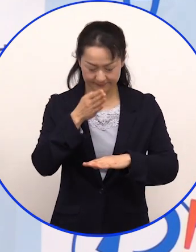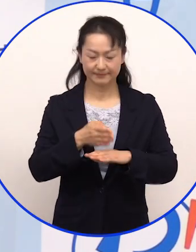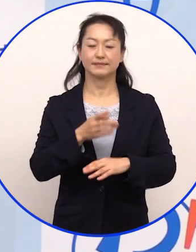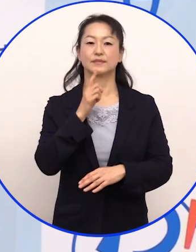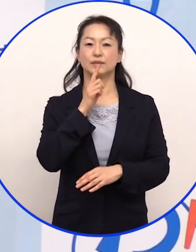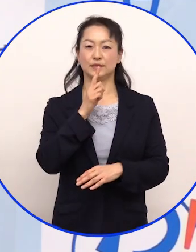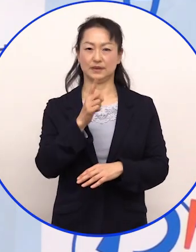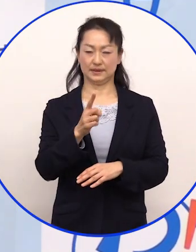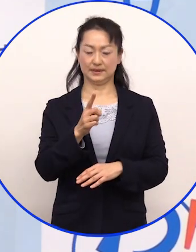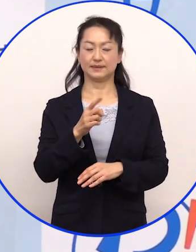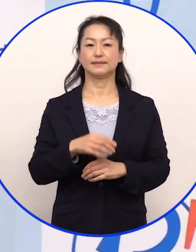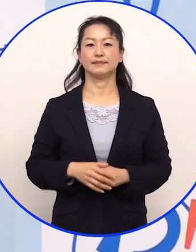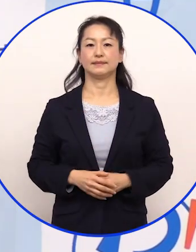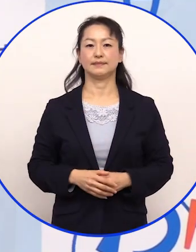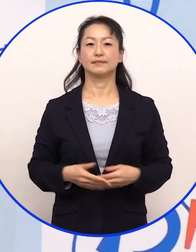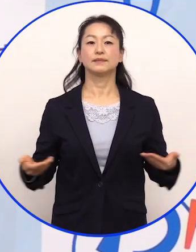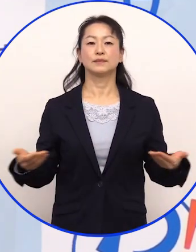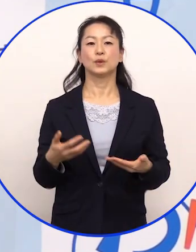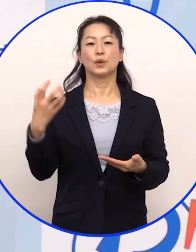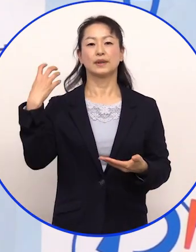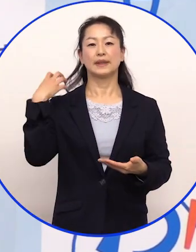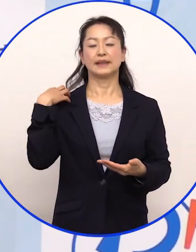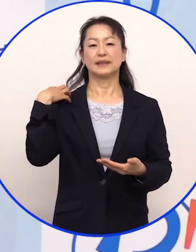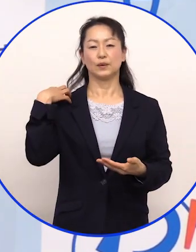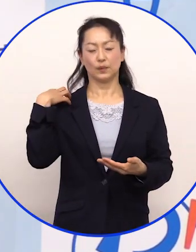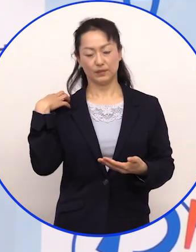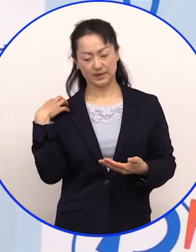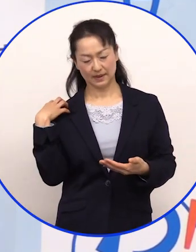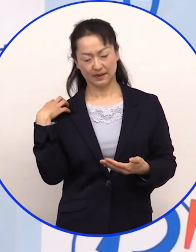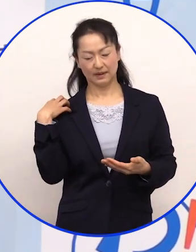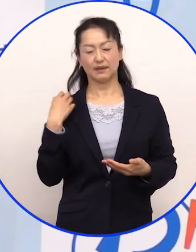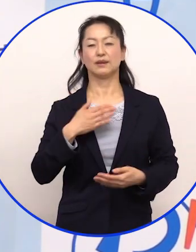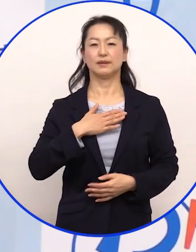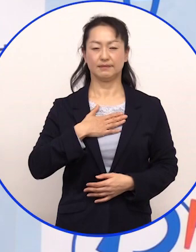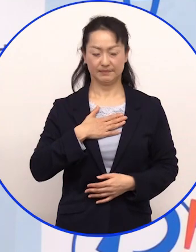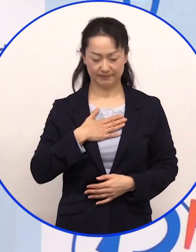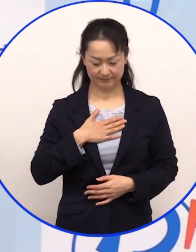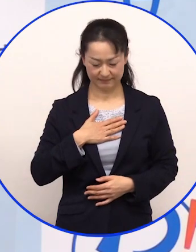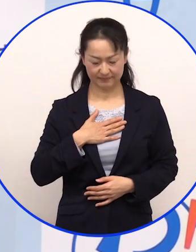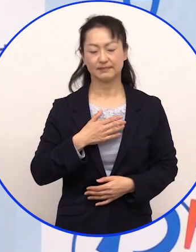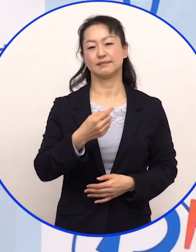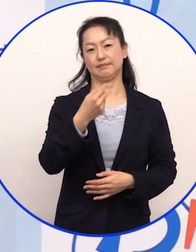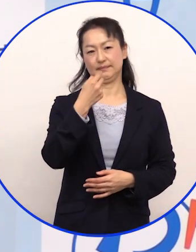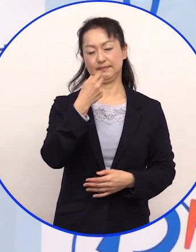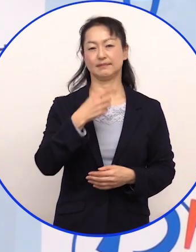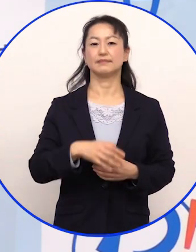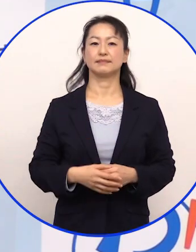にその職責の重さを実感しているところでございます。